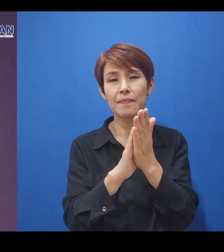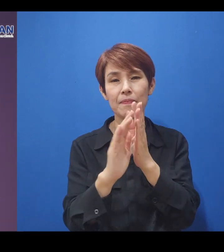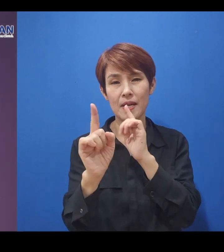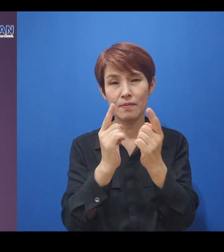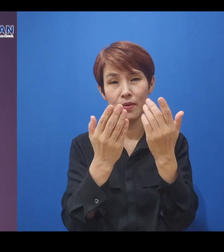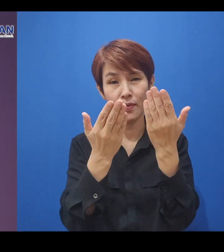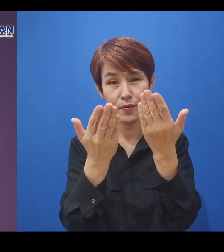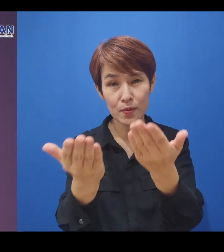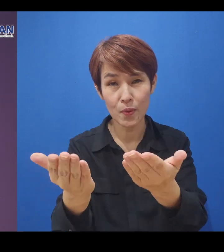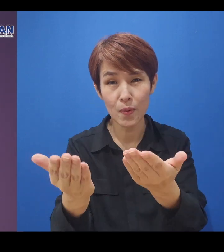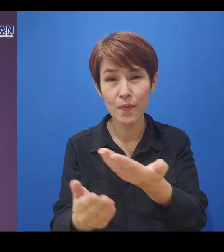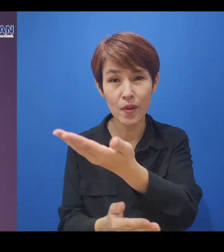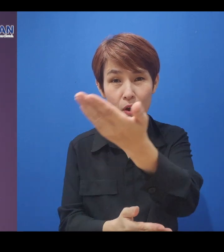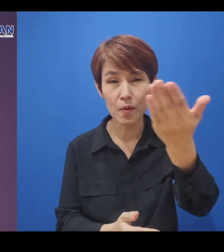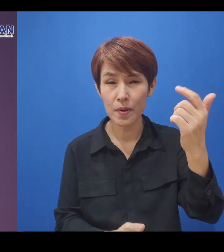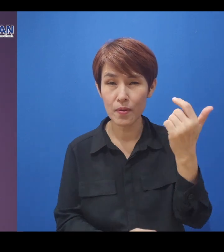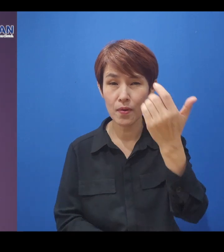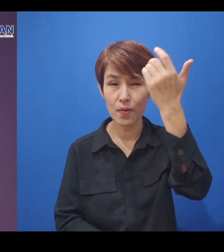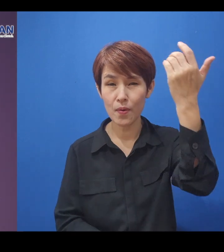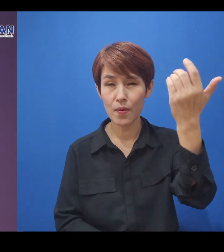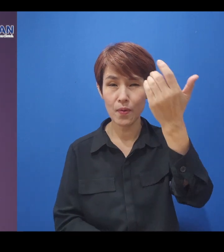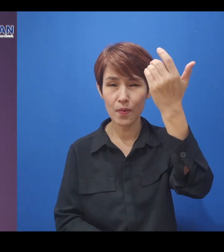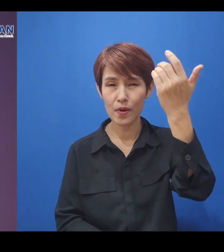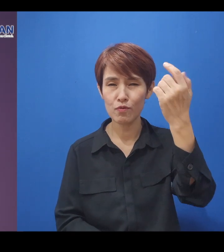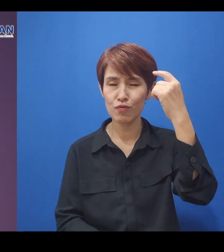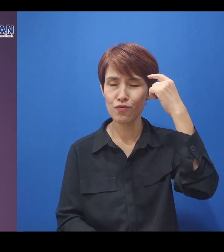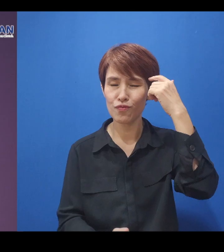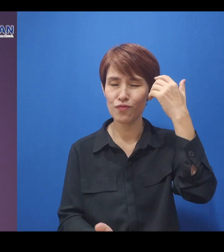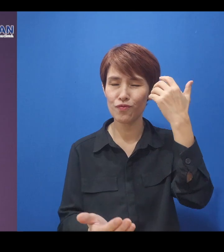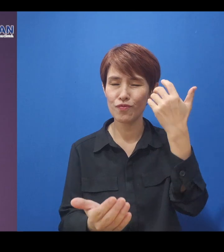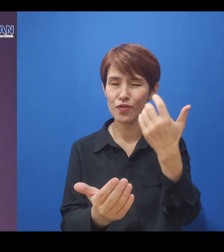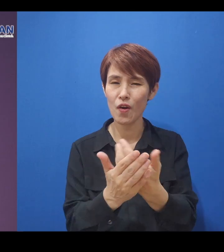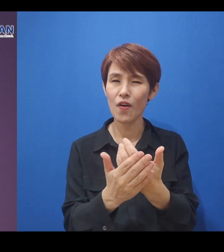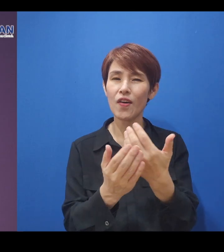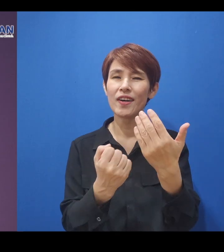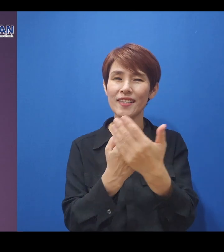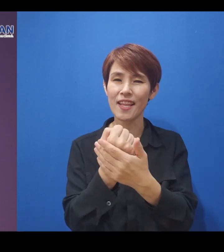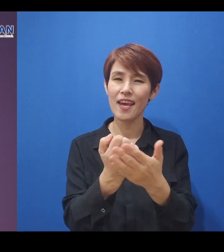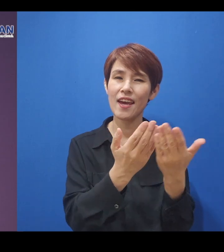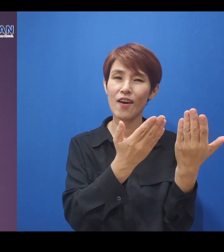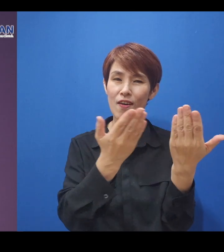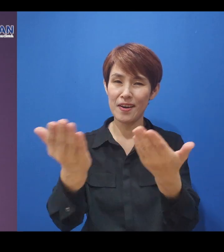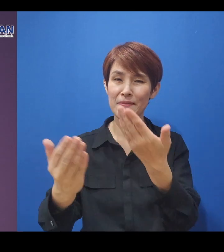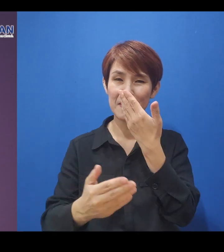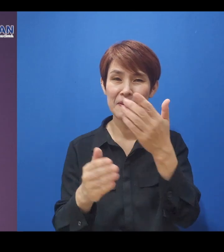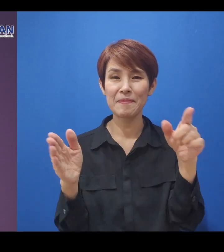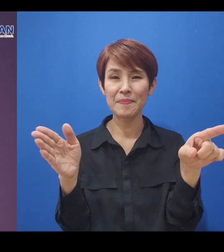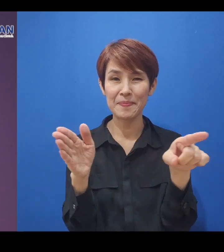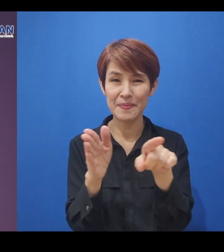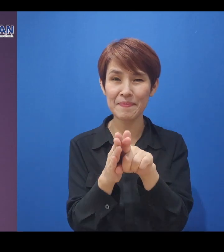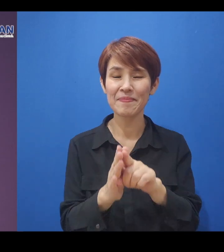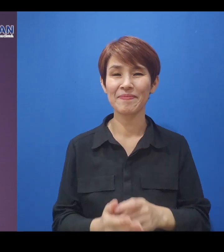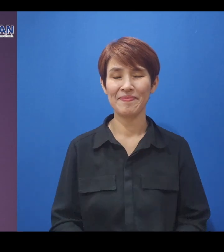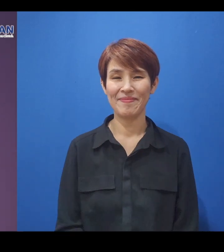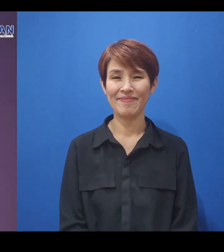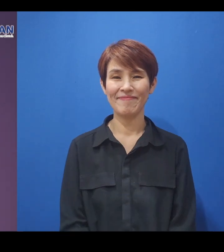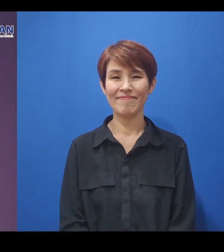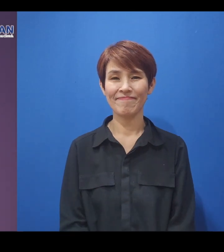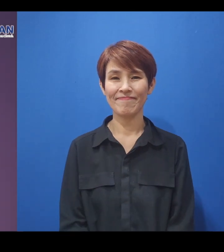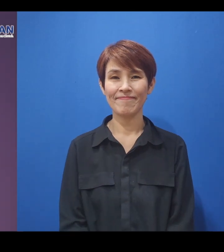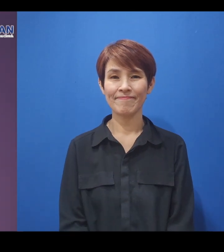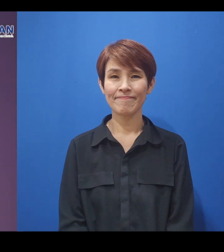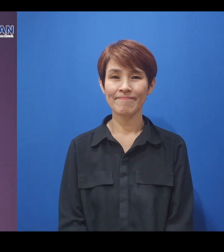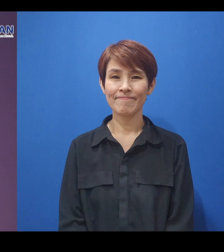말씀하시고 여러분의 영혼에 큰 충격을, 은혜를 허락해 주시리라고 저는 분명히